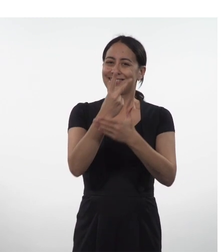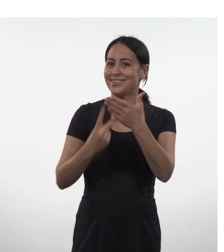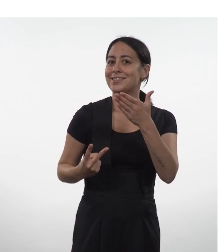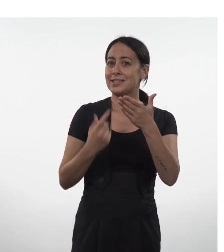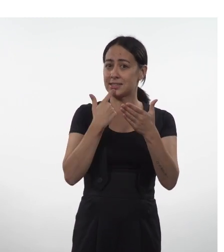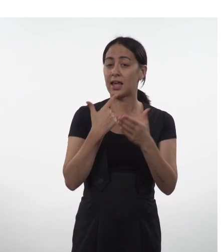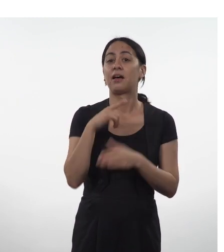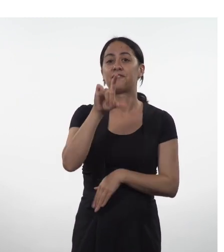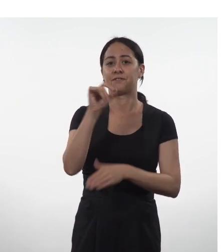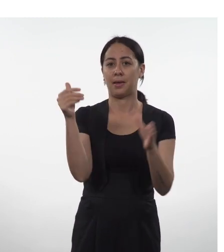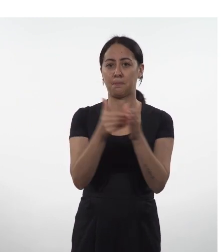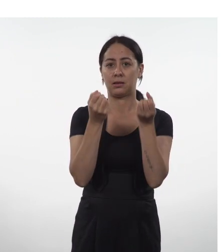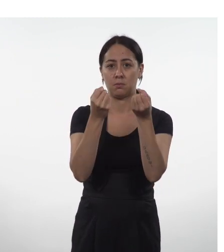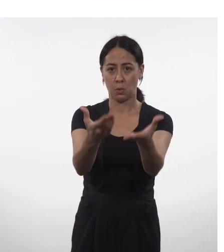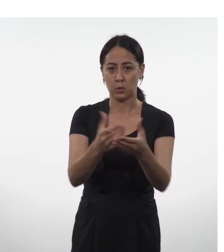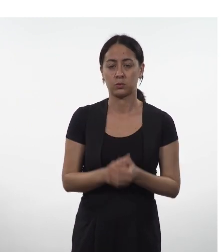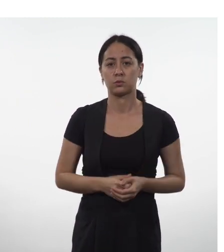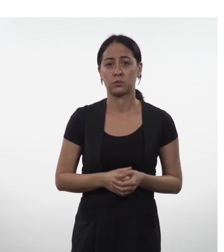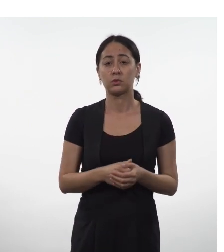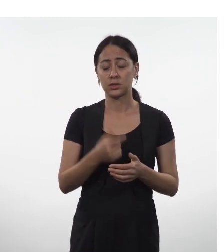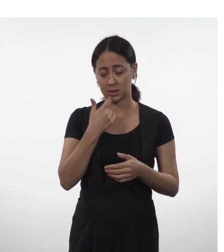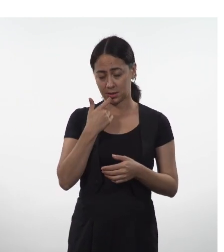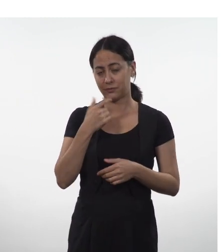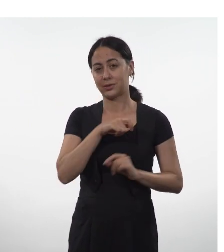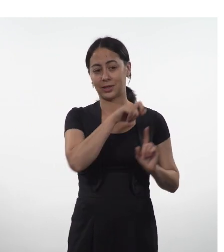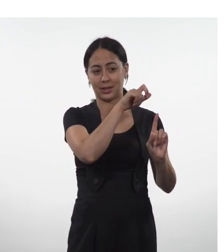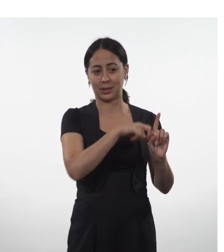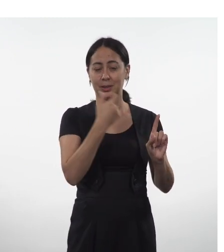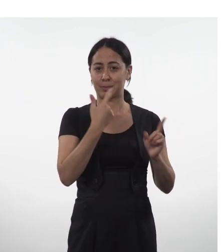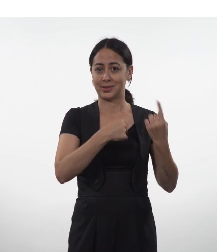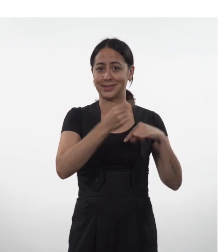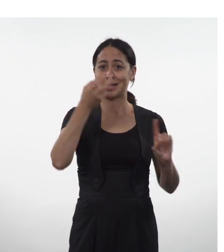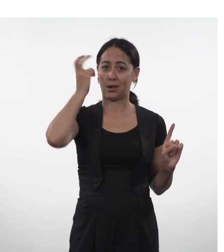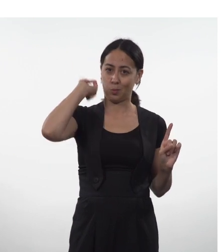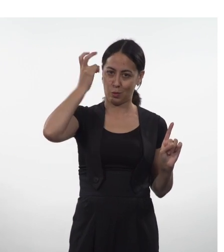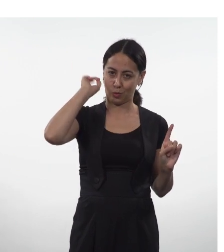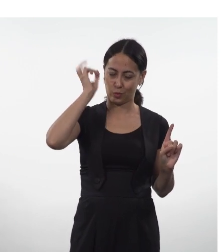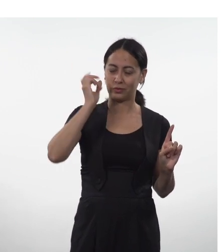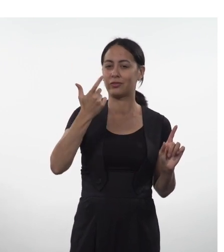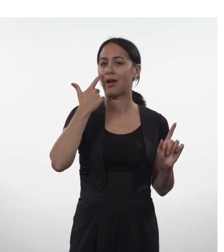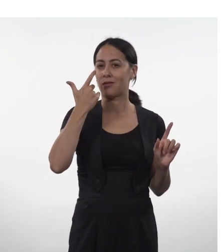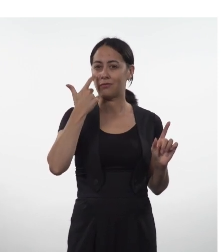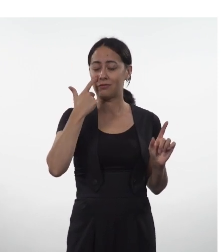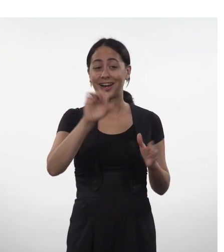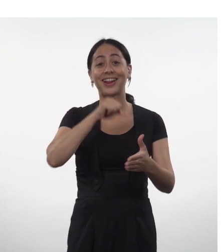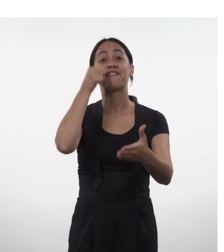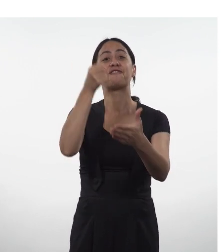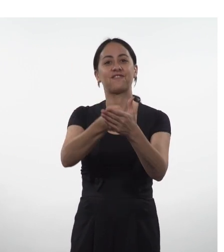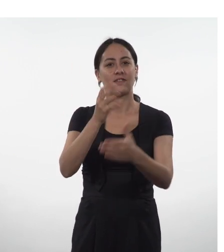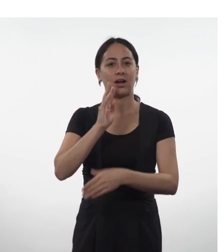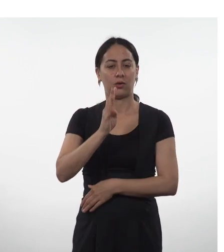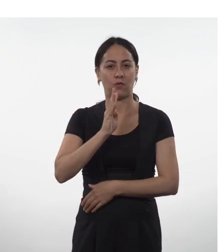pouvez utiliser. Nous reviendrons dessus avec le docteur Mongourdin et nous reviendrons peut-être en détail à la fin du webinaire sur toutes ces possibilités